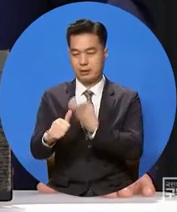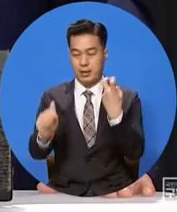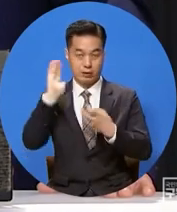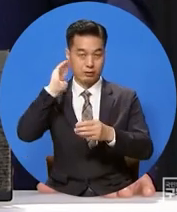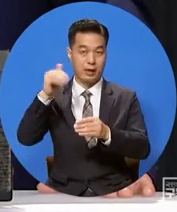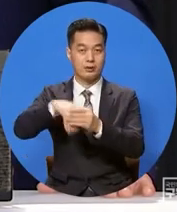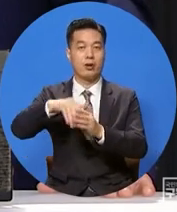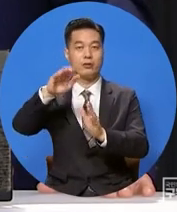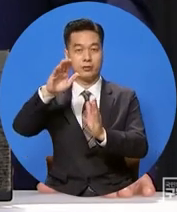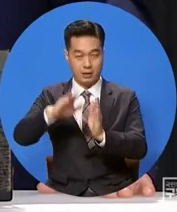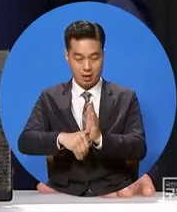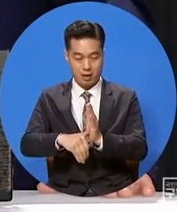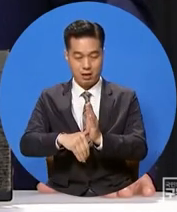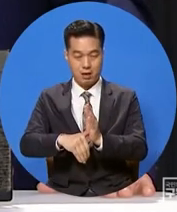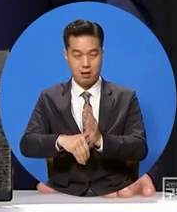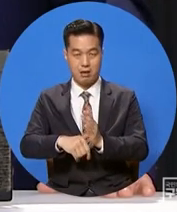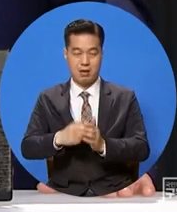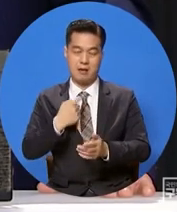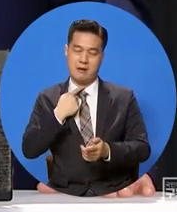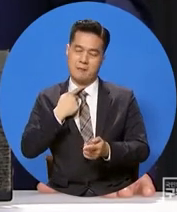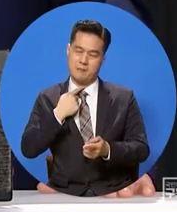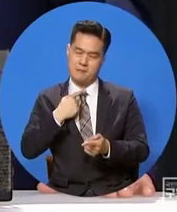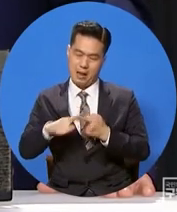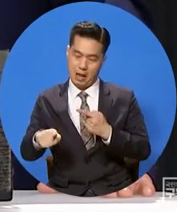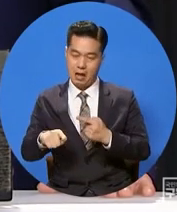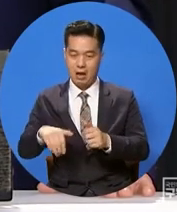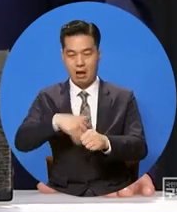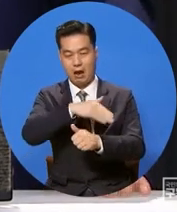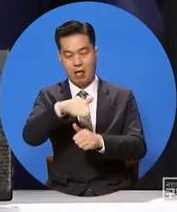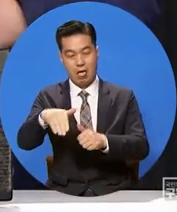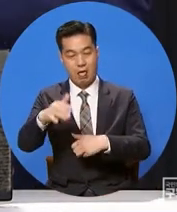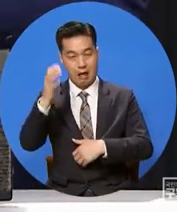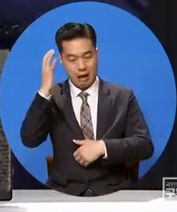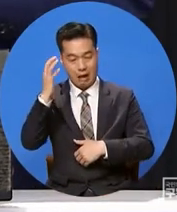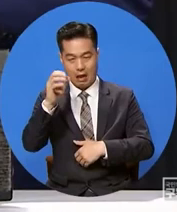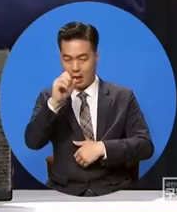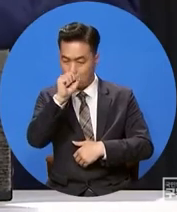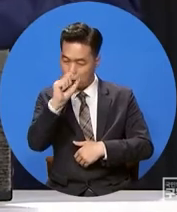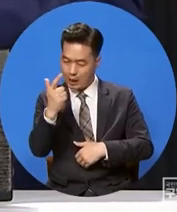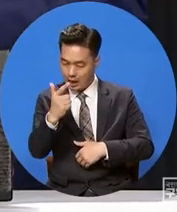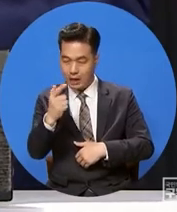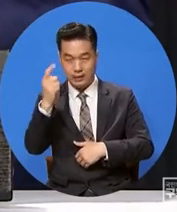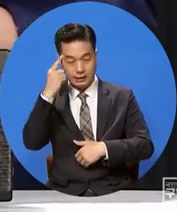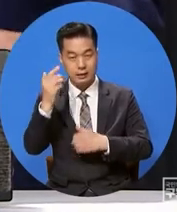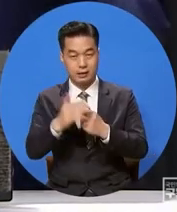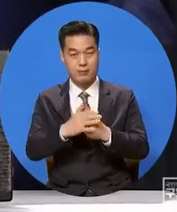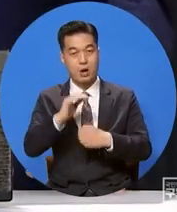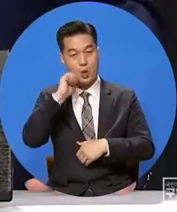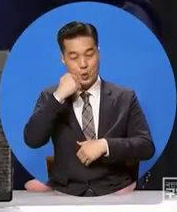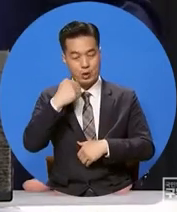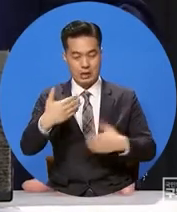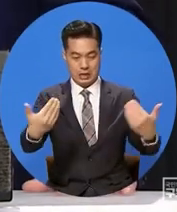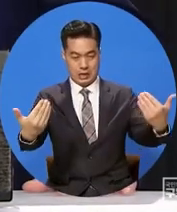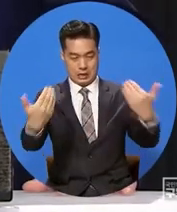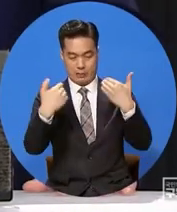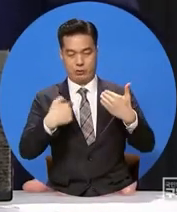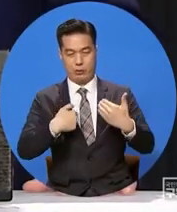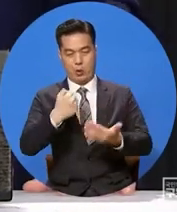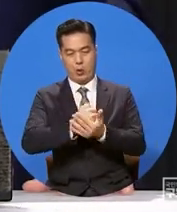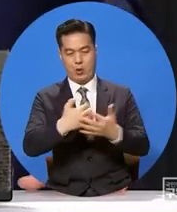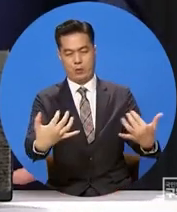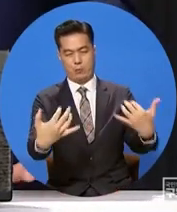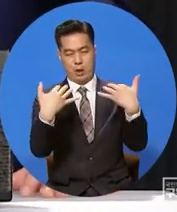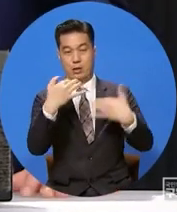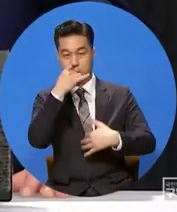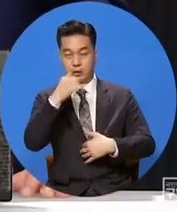때 비호감도 이것 때문에 굉장히 네네. 고생을 했습니다. 네네. 그 당시에는 네네. 전부 집중적으로 저만 공격을 하고